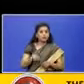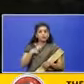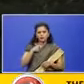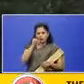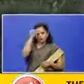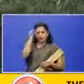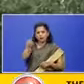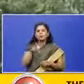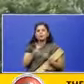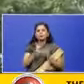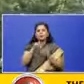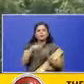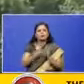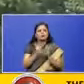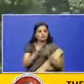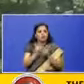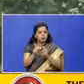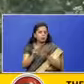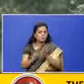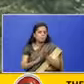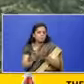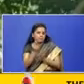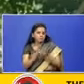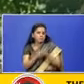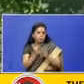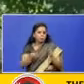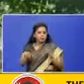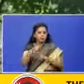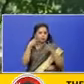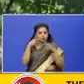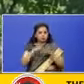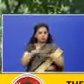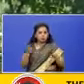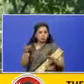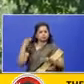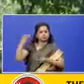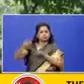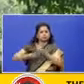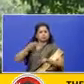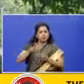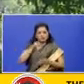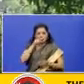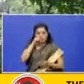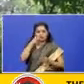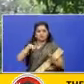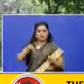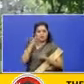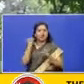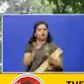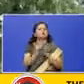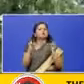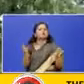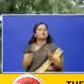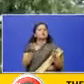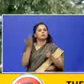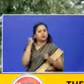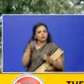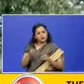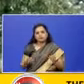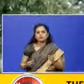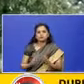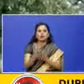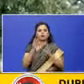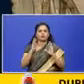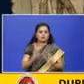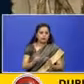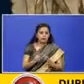बिरसा मुंडा की जन्म जयंती के दिन आदिवासी विरासत और गौरव को सेलिब्रेट करने के लिए ये शुरुआत की